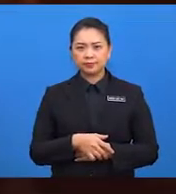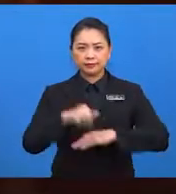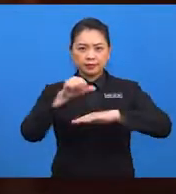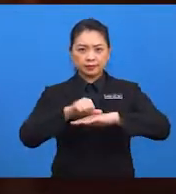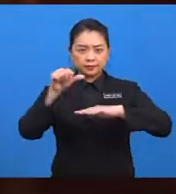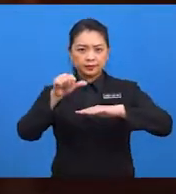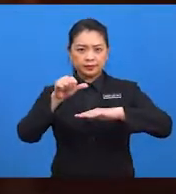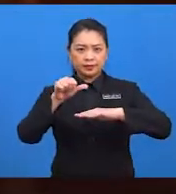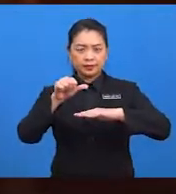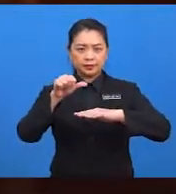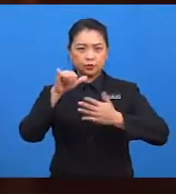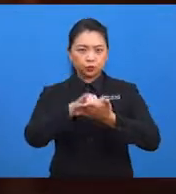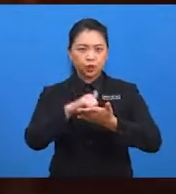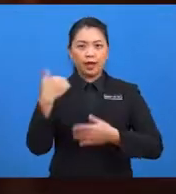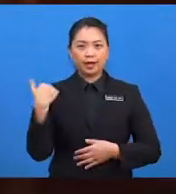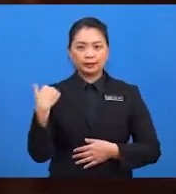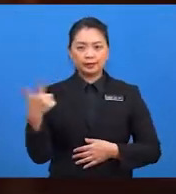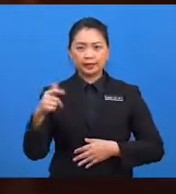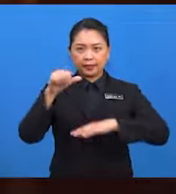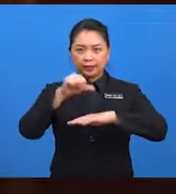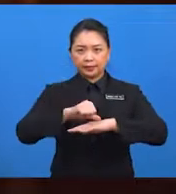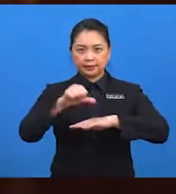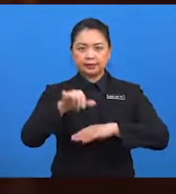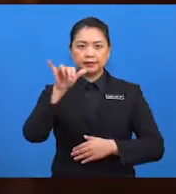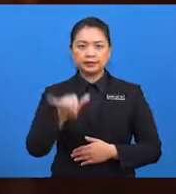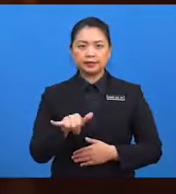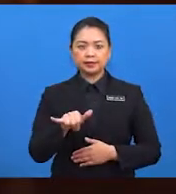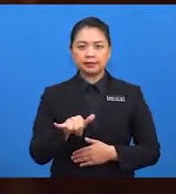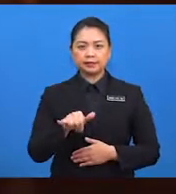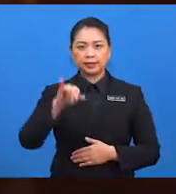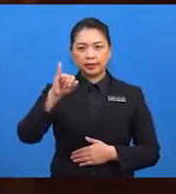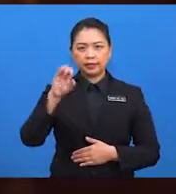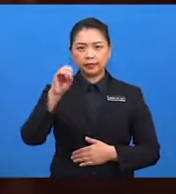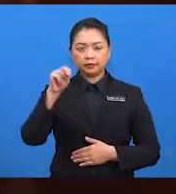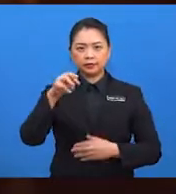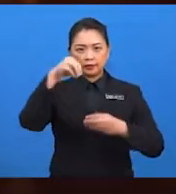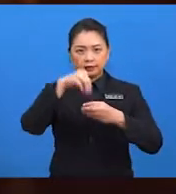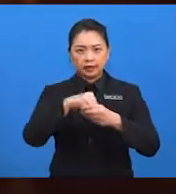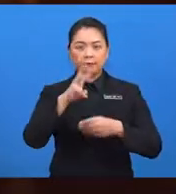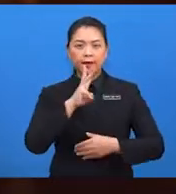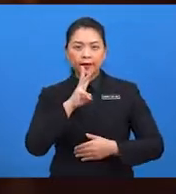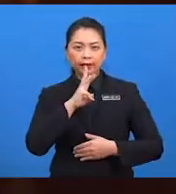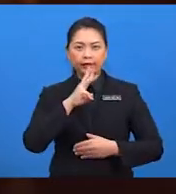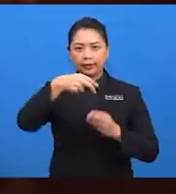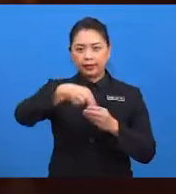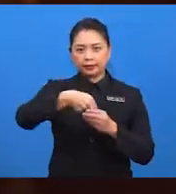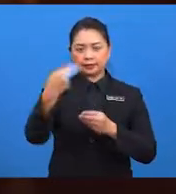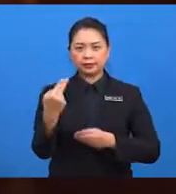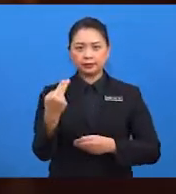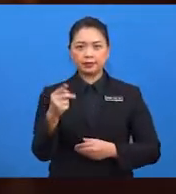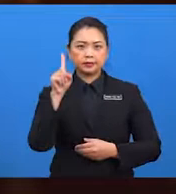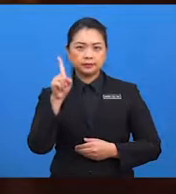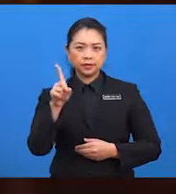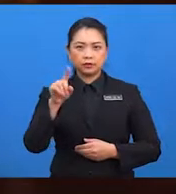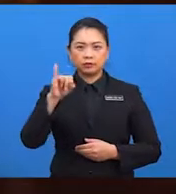Asid monoprotik ialah asid yang mengayon dalam air menghasilkan satu